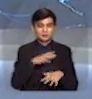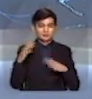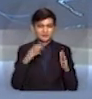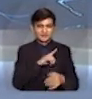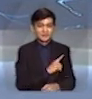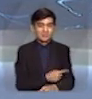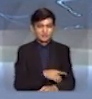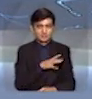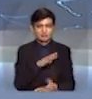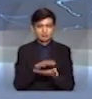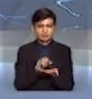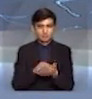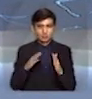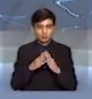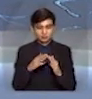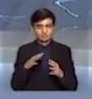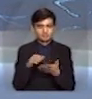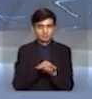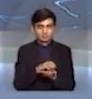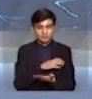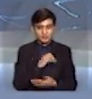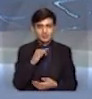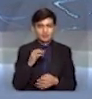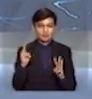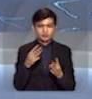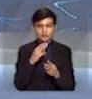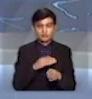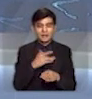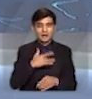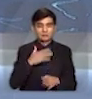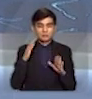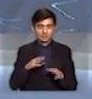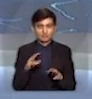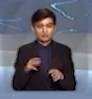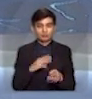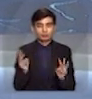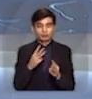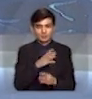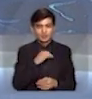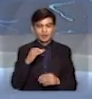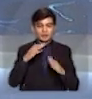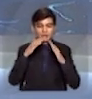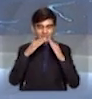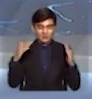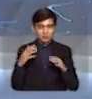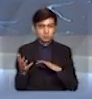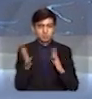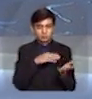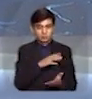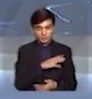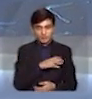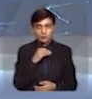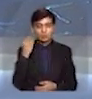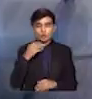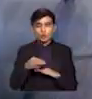қатар нысандарға залал келтірген. Таразда дүлей дауылдан өрт көбейіп, тұрғын үйлер мен мекемелердің шатыры ұшқан. Ал Түркістан облысында